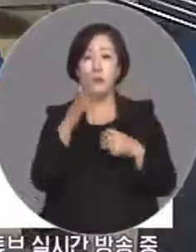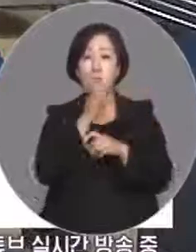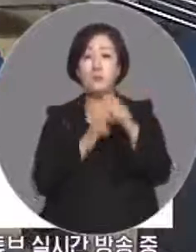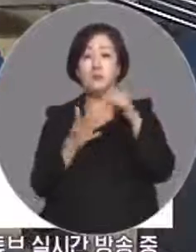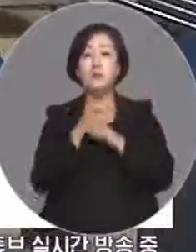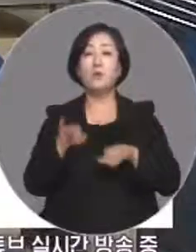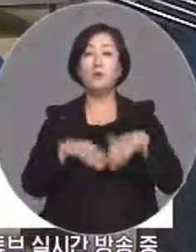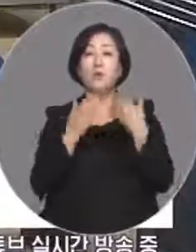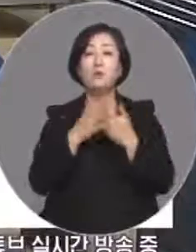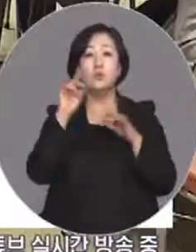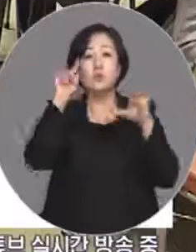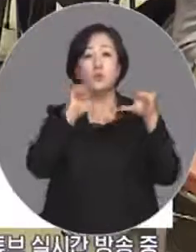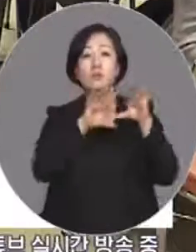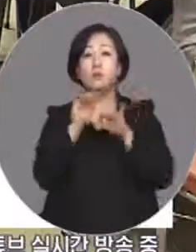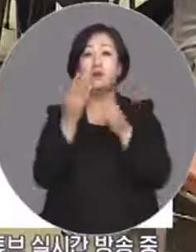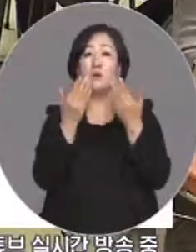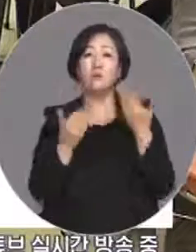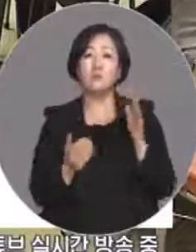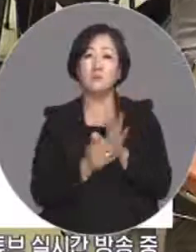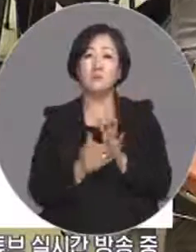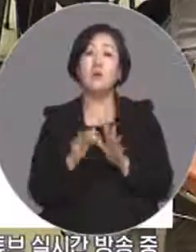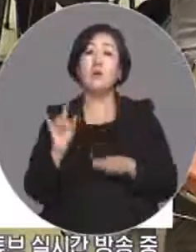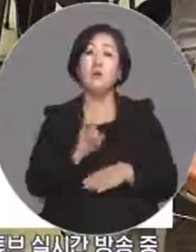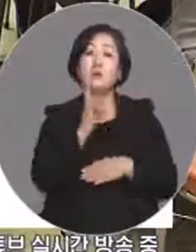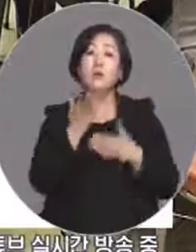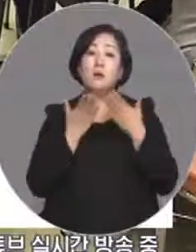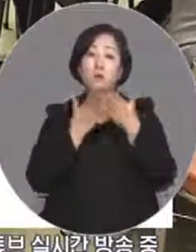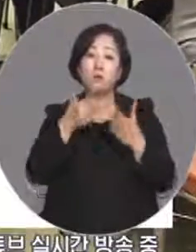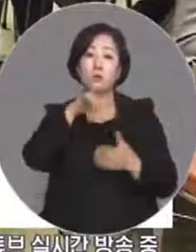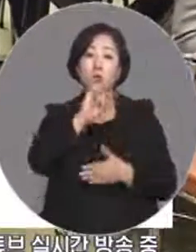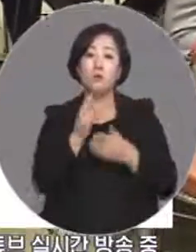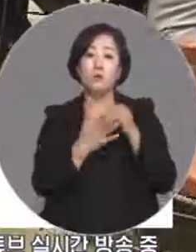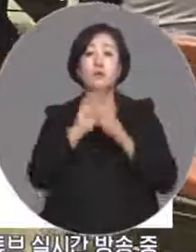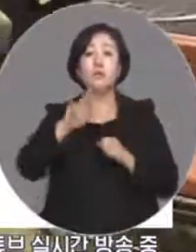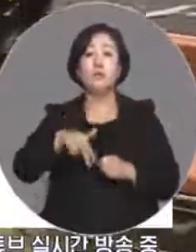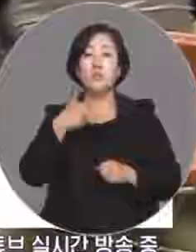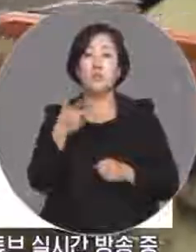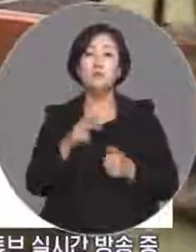90.8%가 찬성했습니다. 현대중공업 노조는 다음